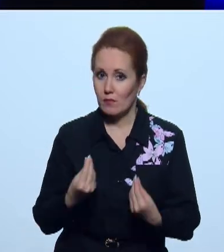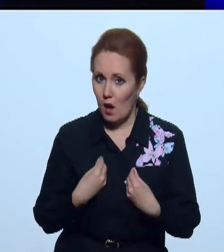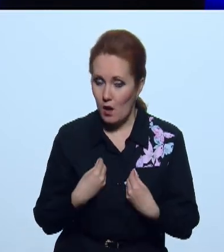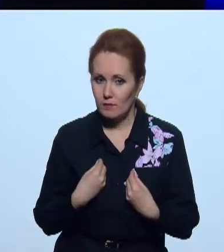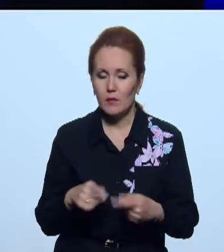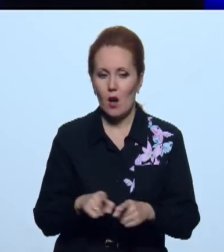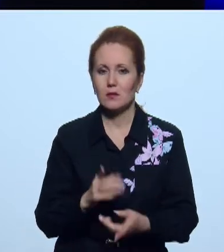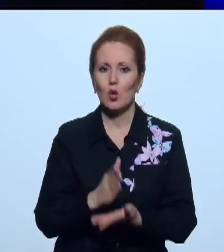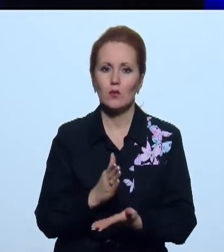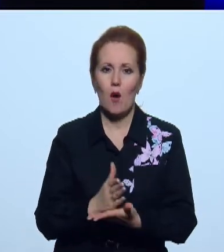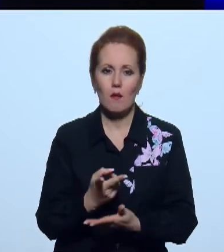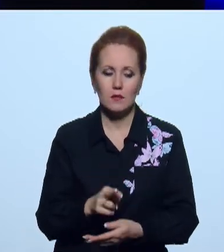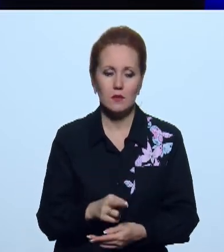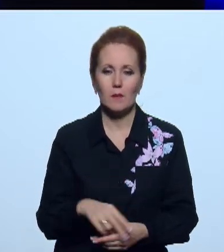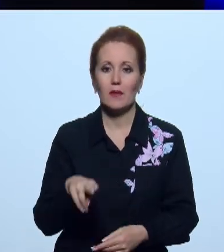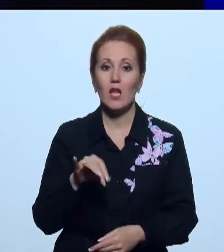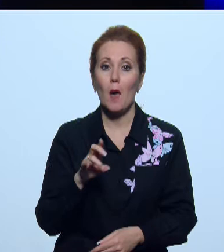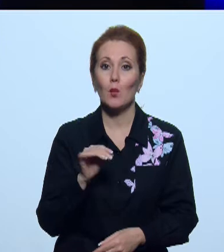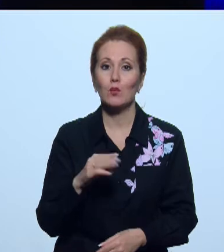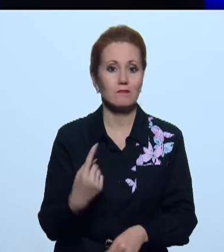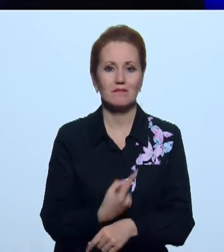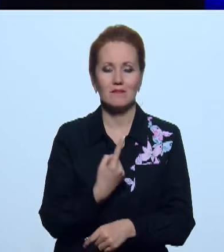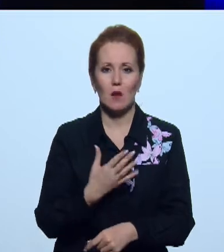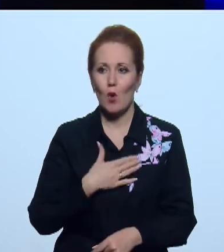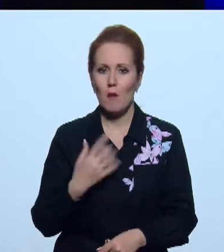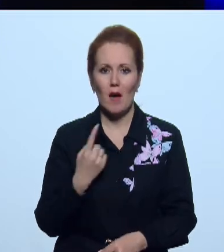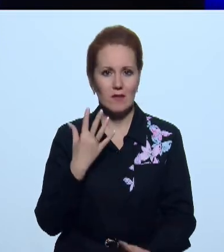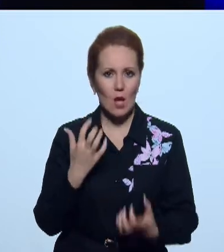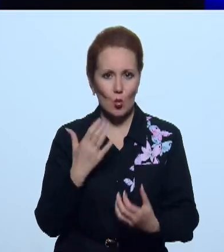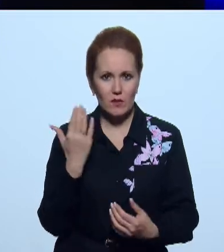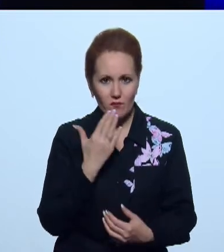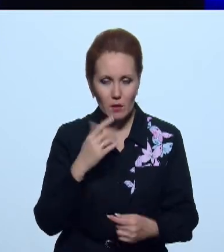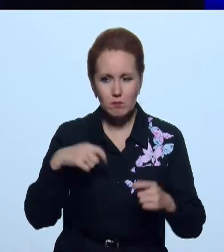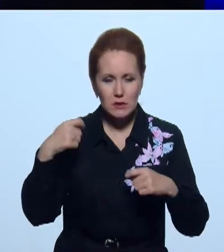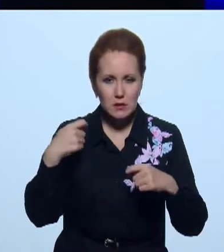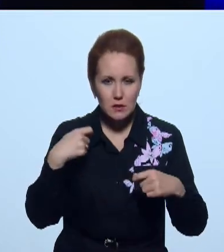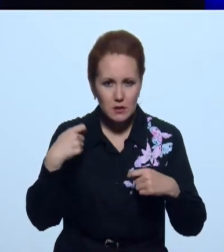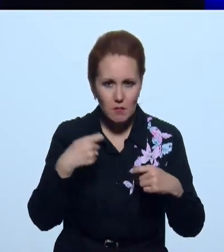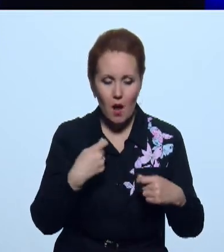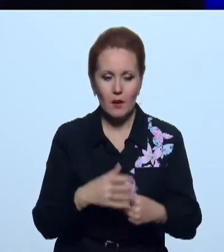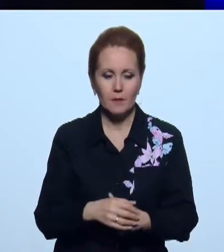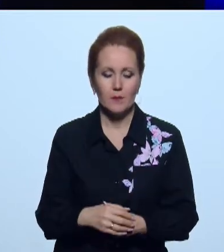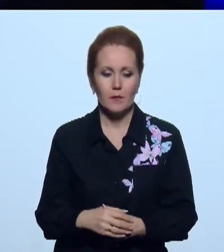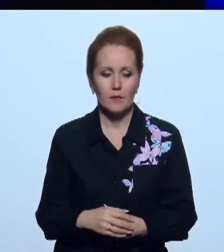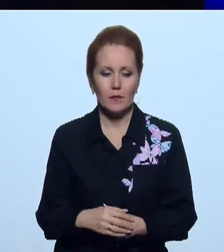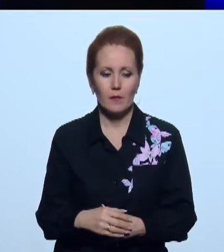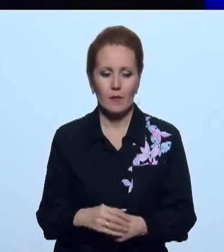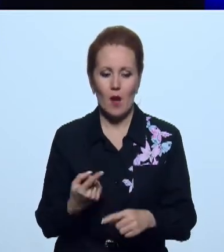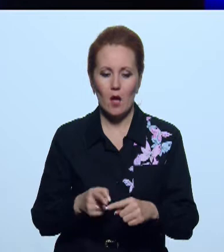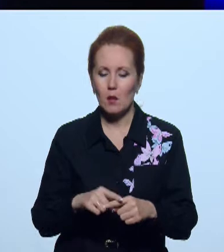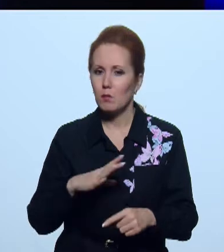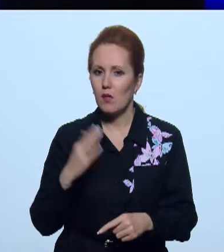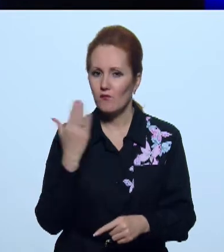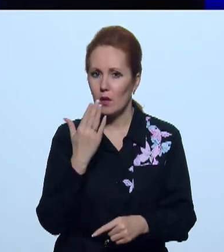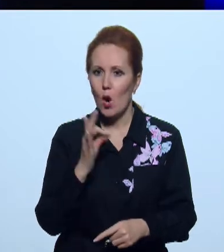же состоялся дебют моего первого серьезного фильма. Мы снимали... Да, что это был за проект? Это был фильм